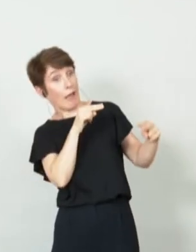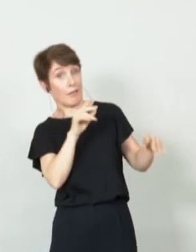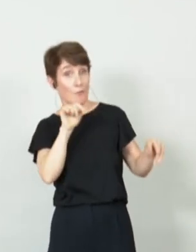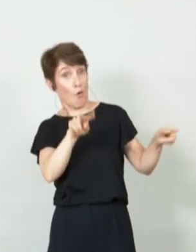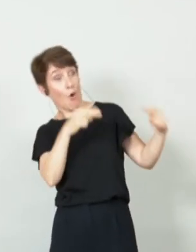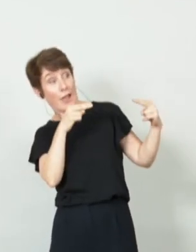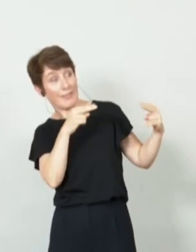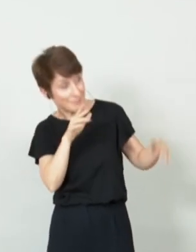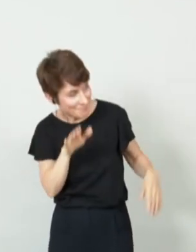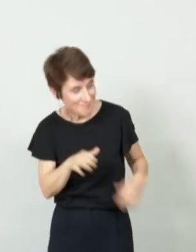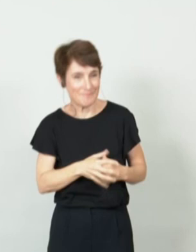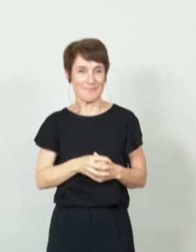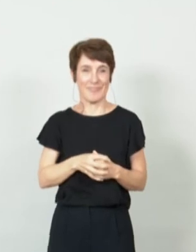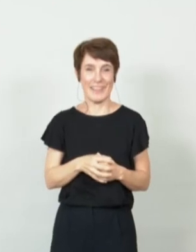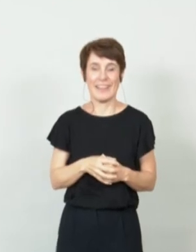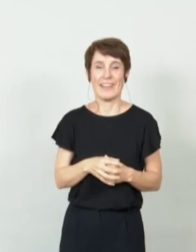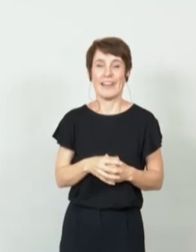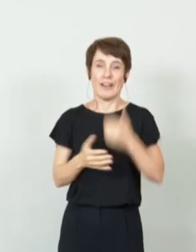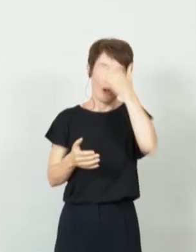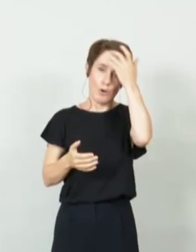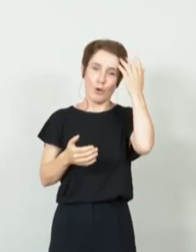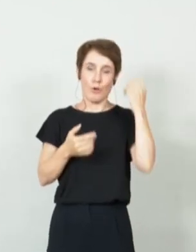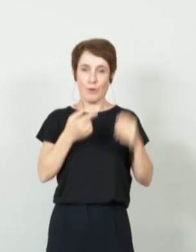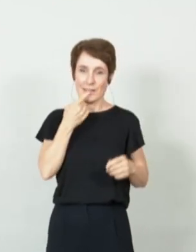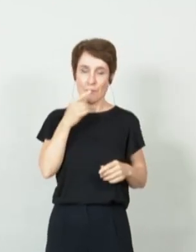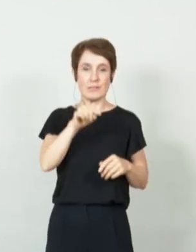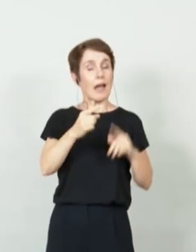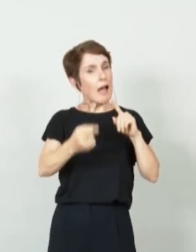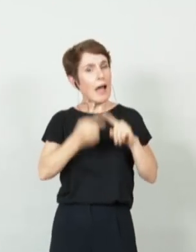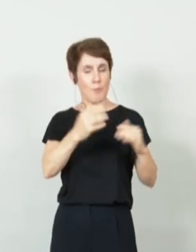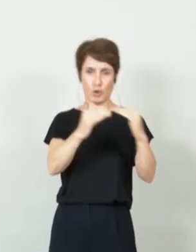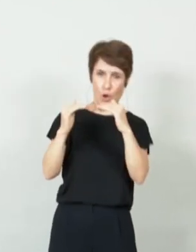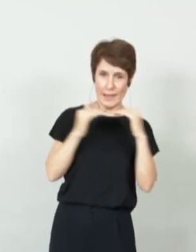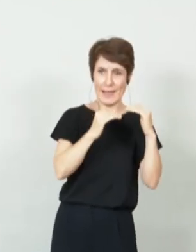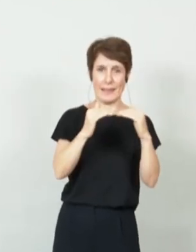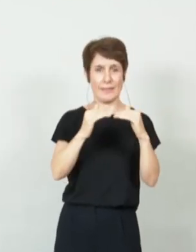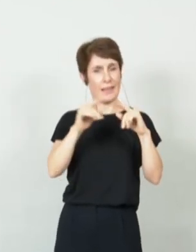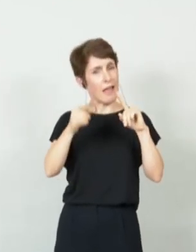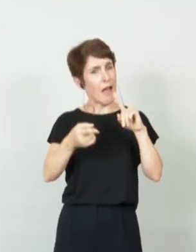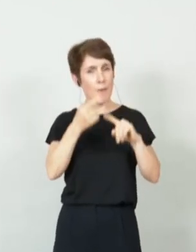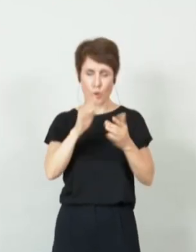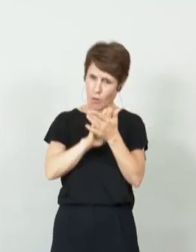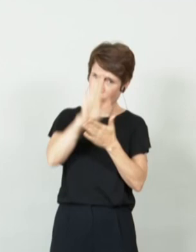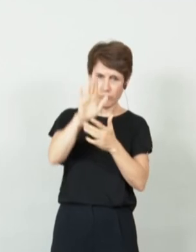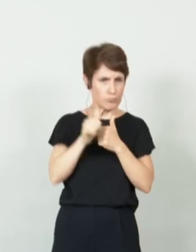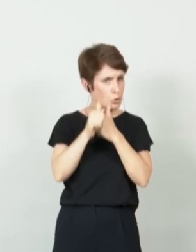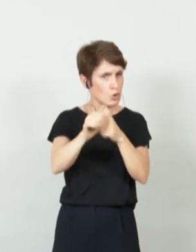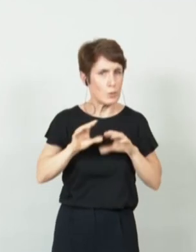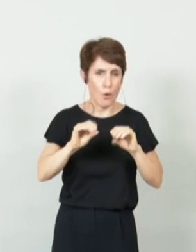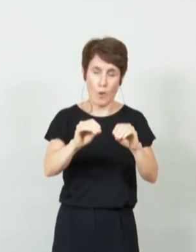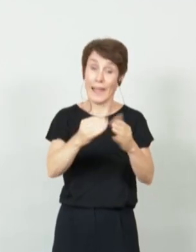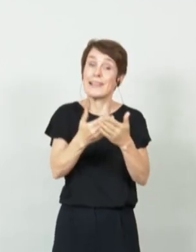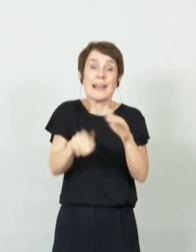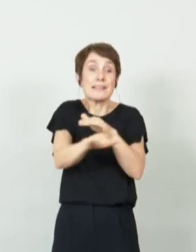le respect du principe d'égalité et de la parole donnée sont deux conditions incontournables pour une démocratie effective